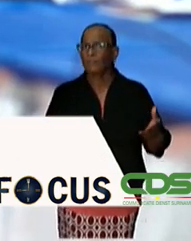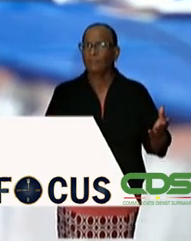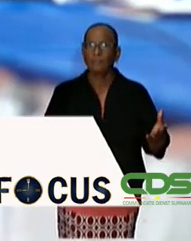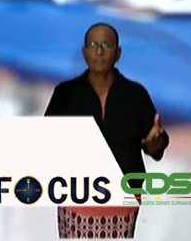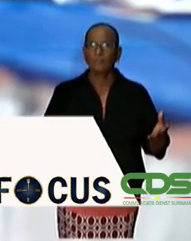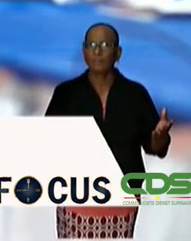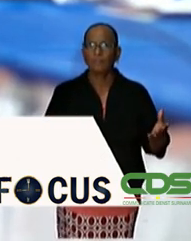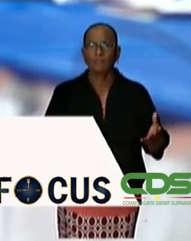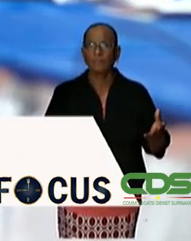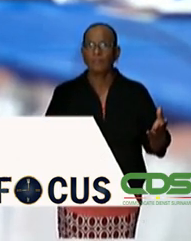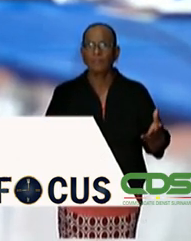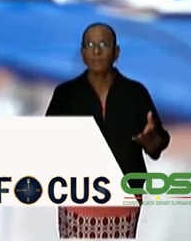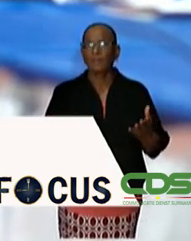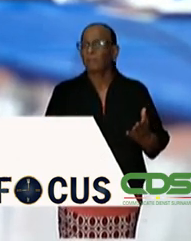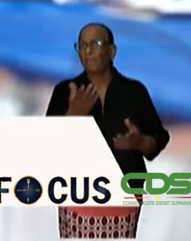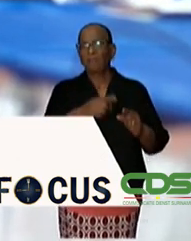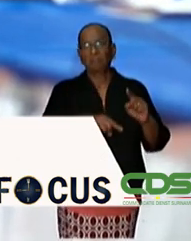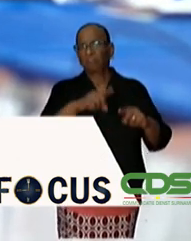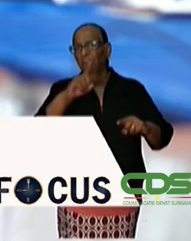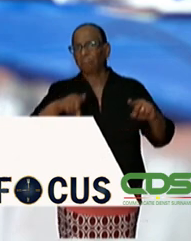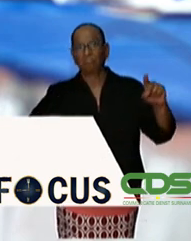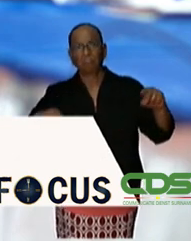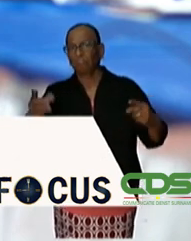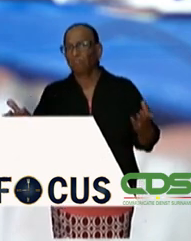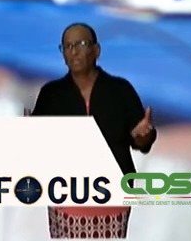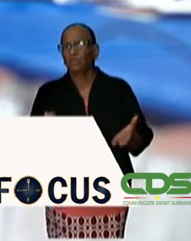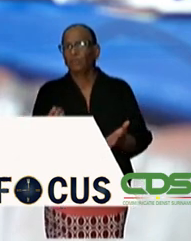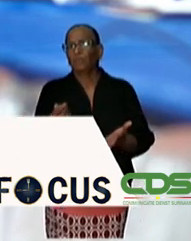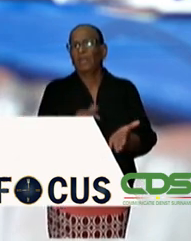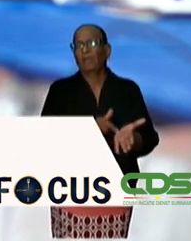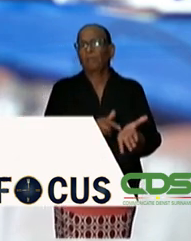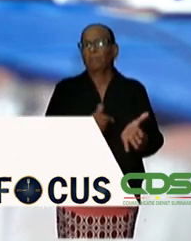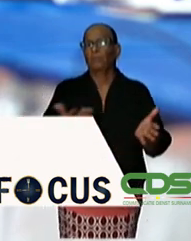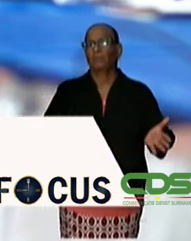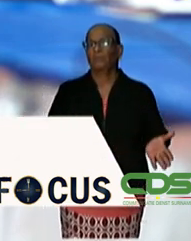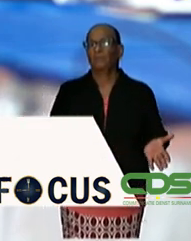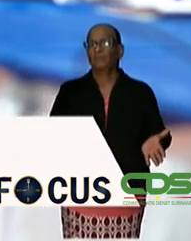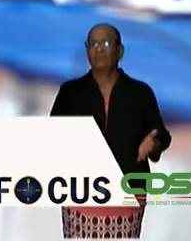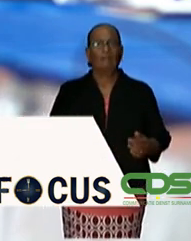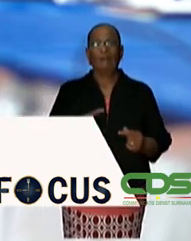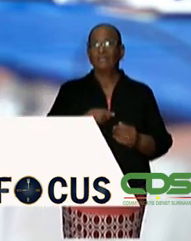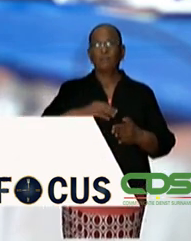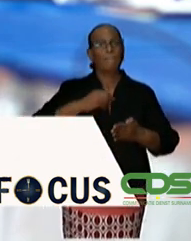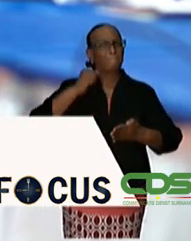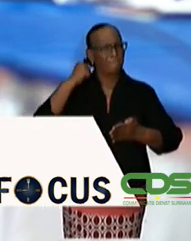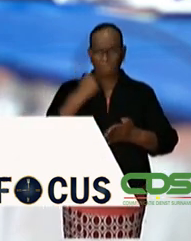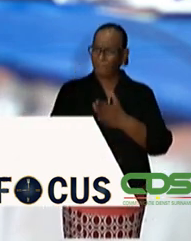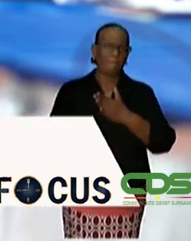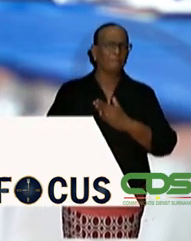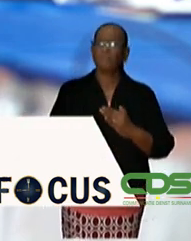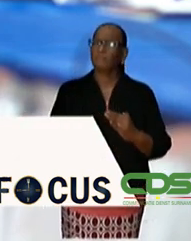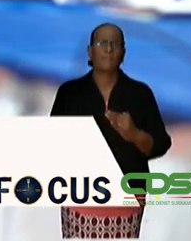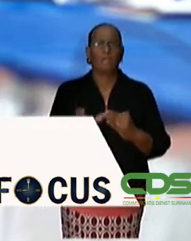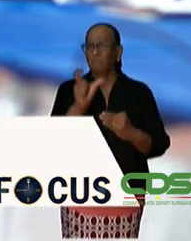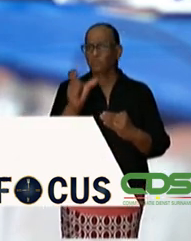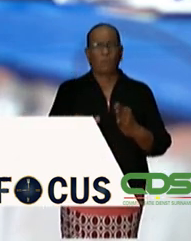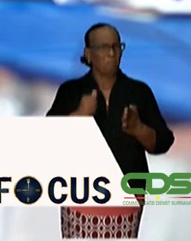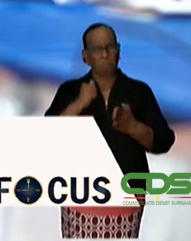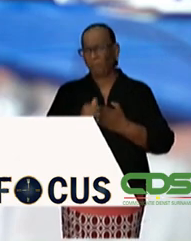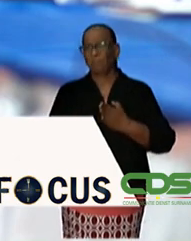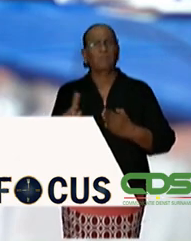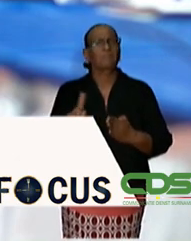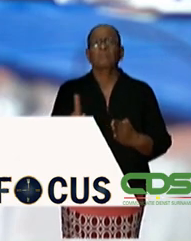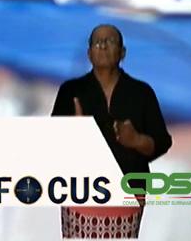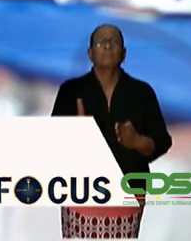bij de calculatieprincipes die werden gehanteerd. Ik zal niemand een natrap geven, maar betalingen werden